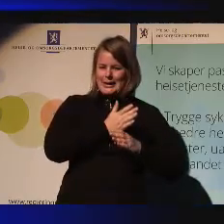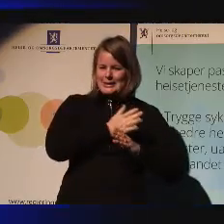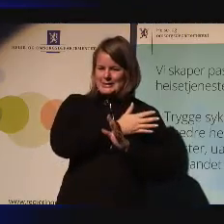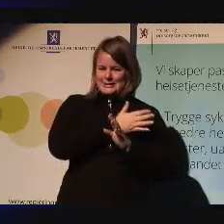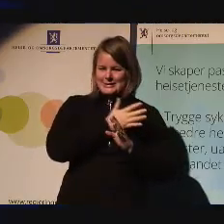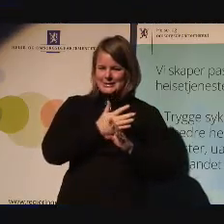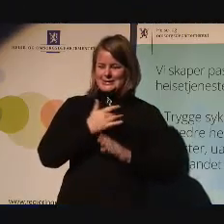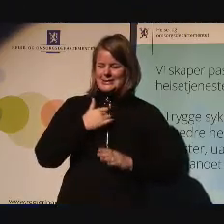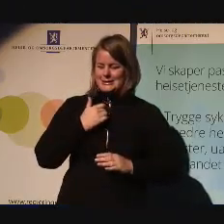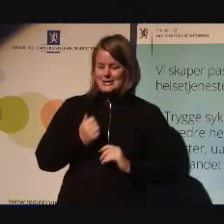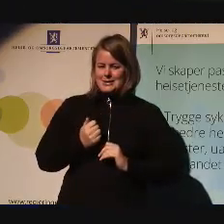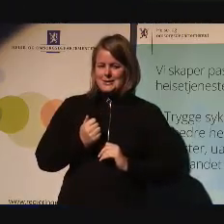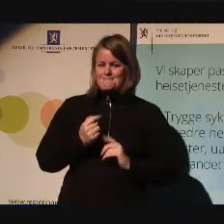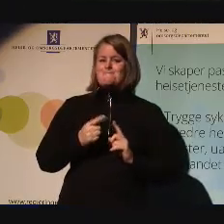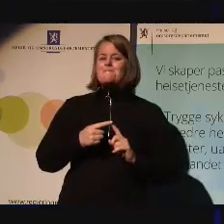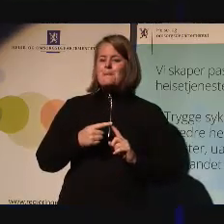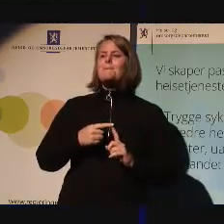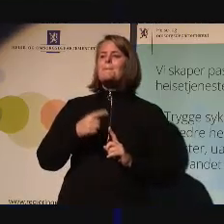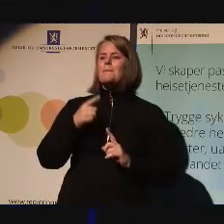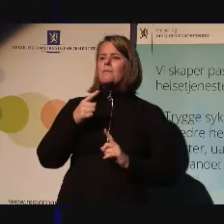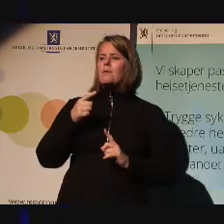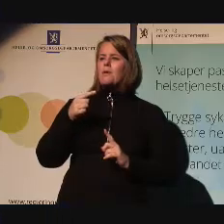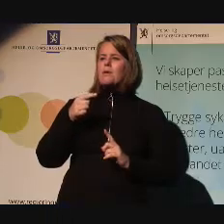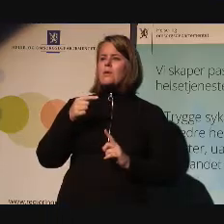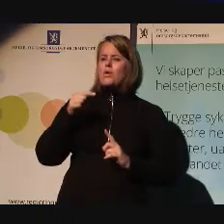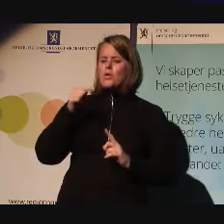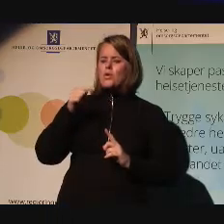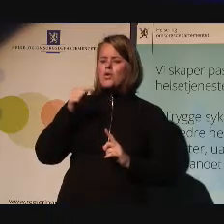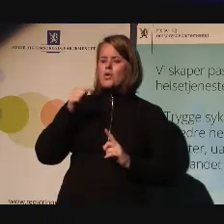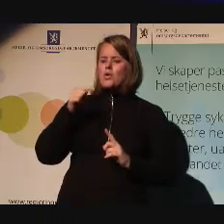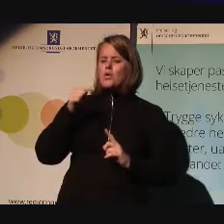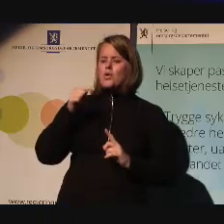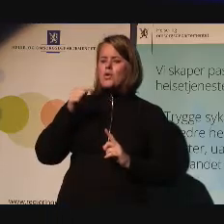Og jeg forsto også at vi var nødt til å gjøre noe nå.